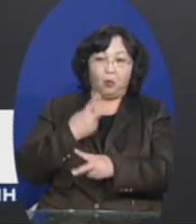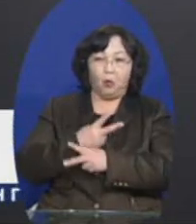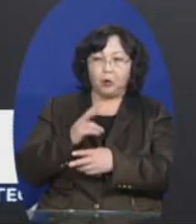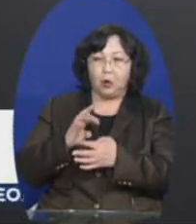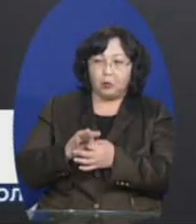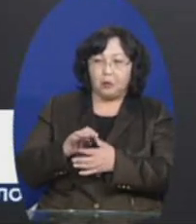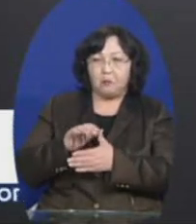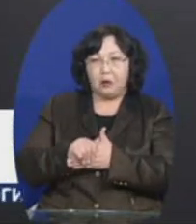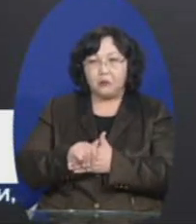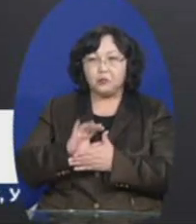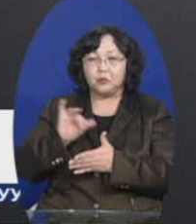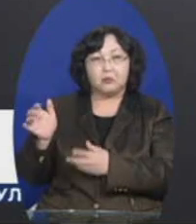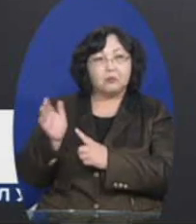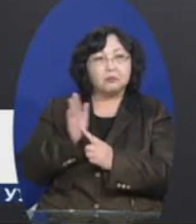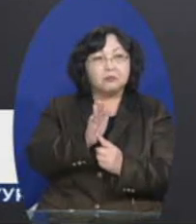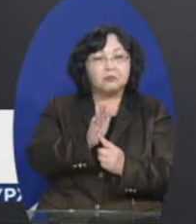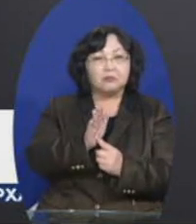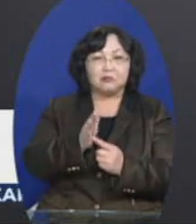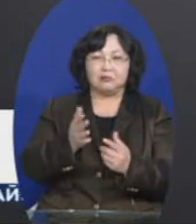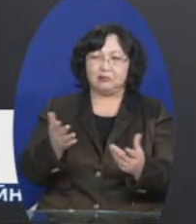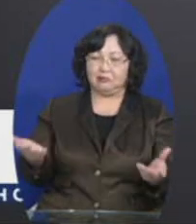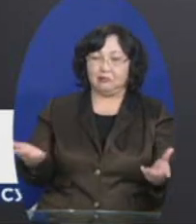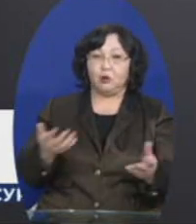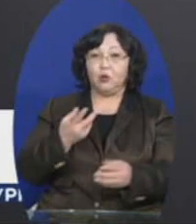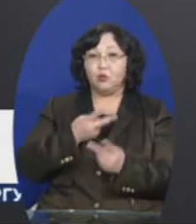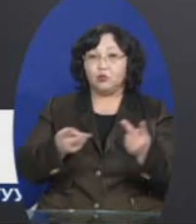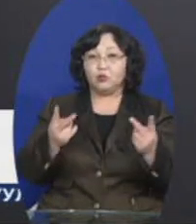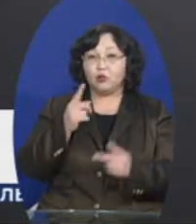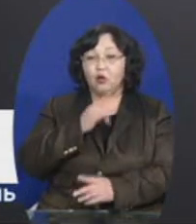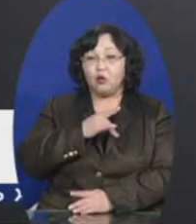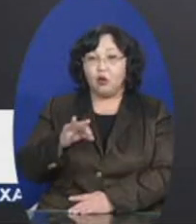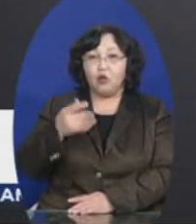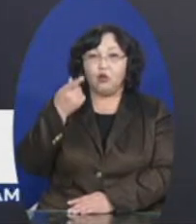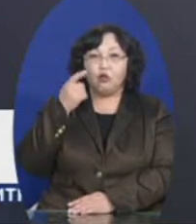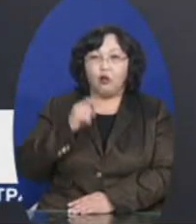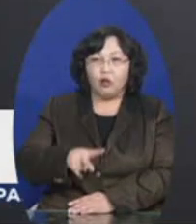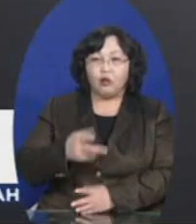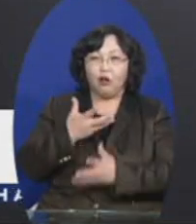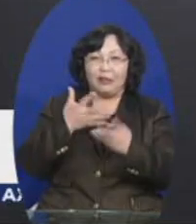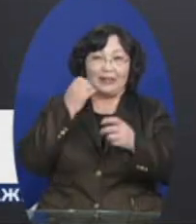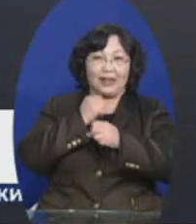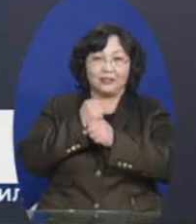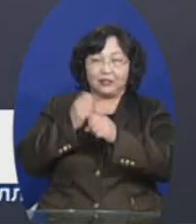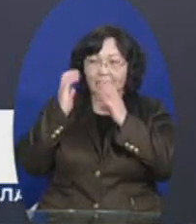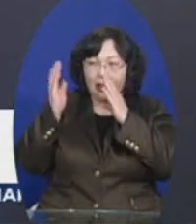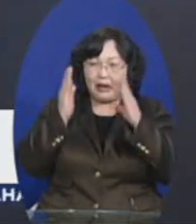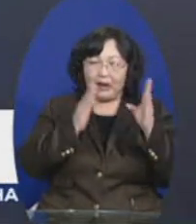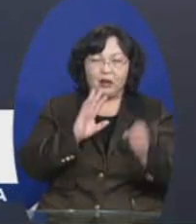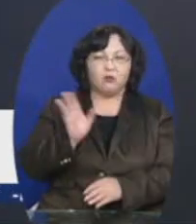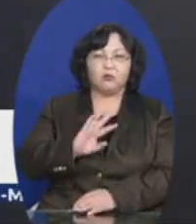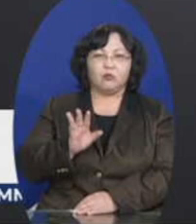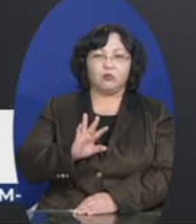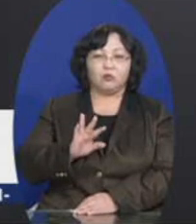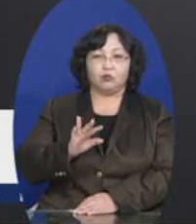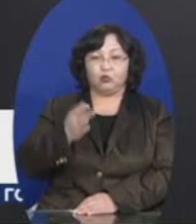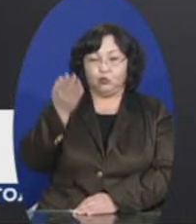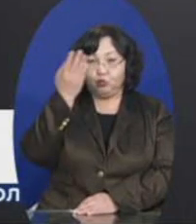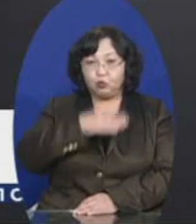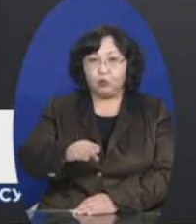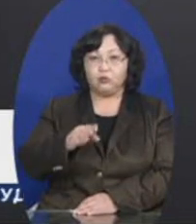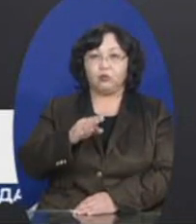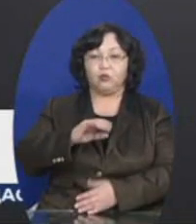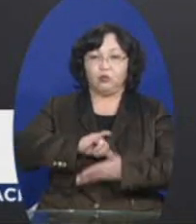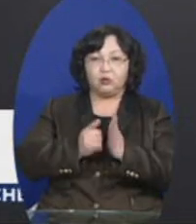учраас энэ үндэсний орооны гол одоо зөвлөл бол бид их олон юм руу сатарахгүйгээр одоо зөв шулуухан хэлэхэд ган